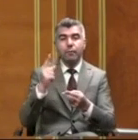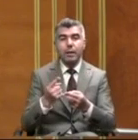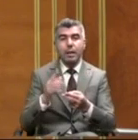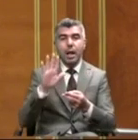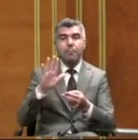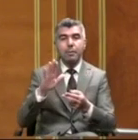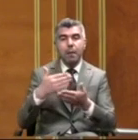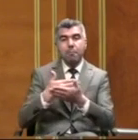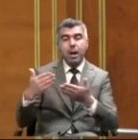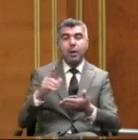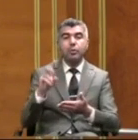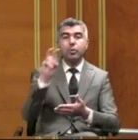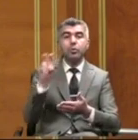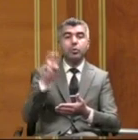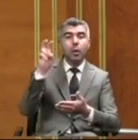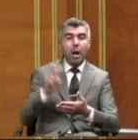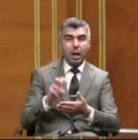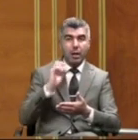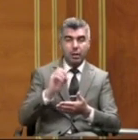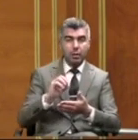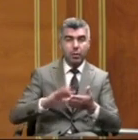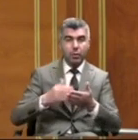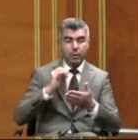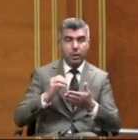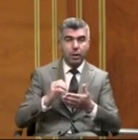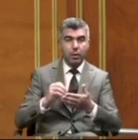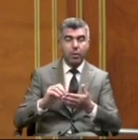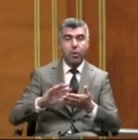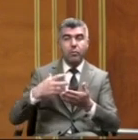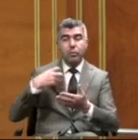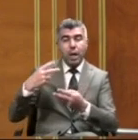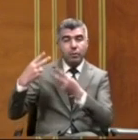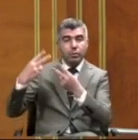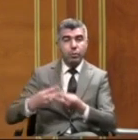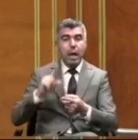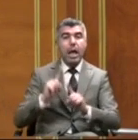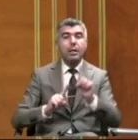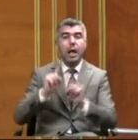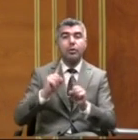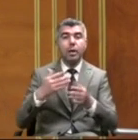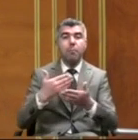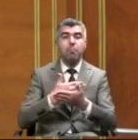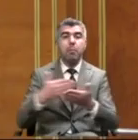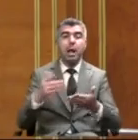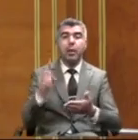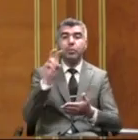دولار في الوقت الذي فاقت فيه عروض المستثمرين اكثر من 11 مليار دولار وهذا يبين